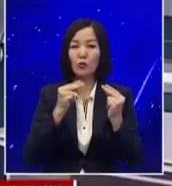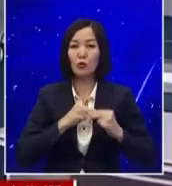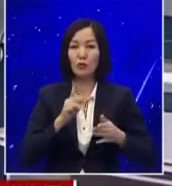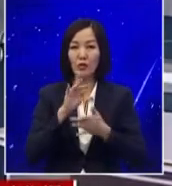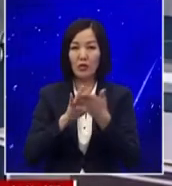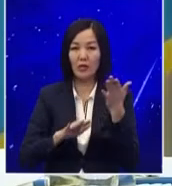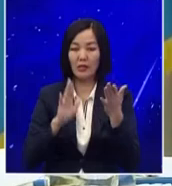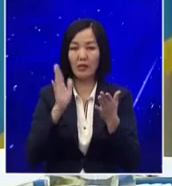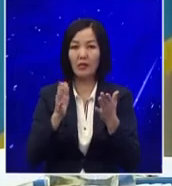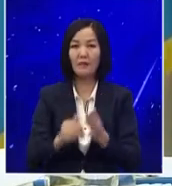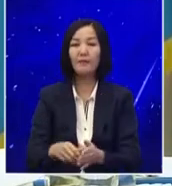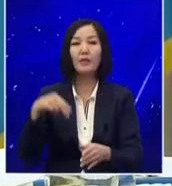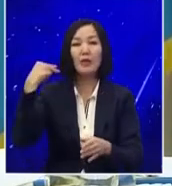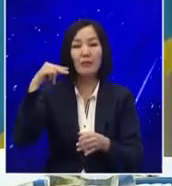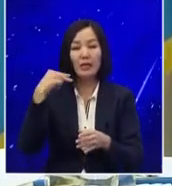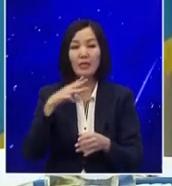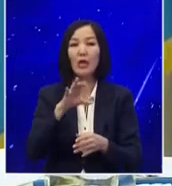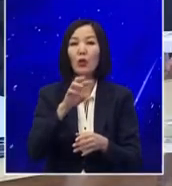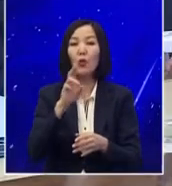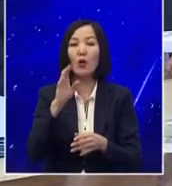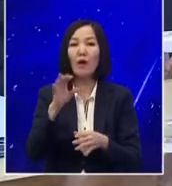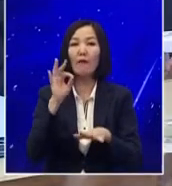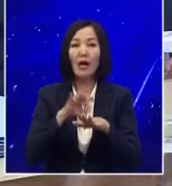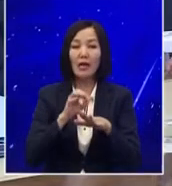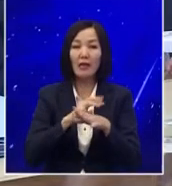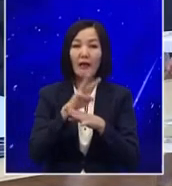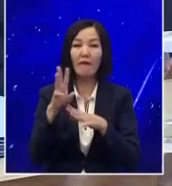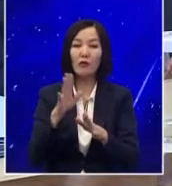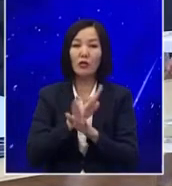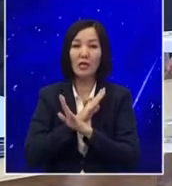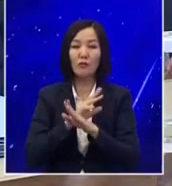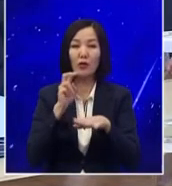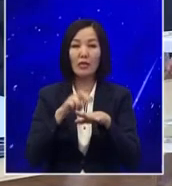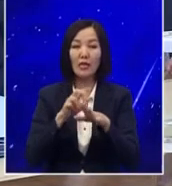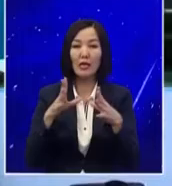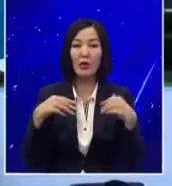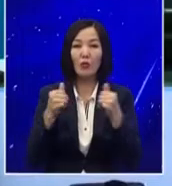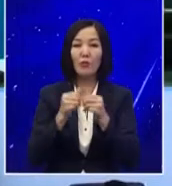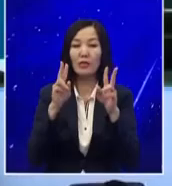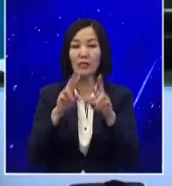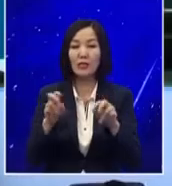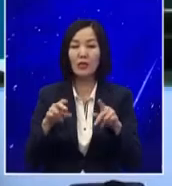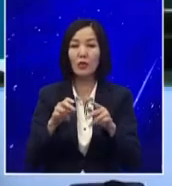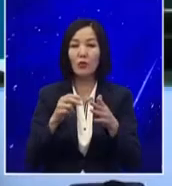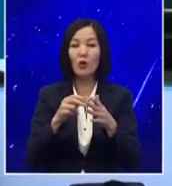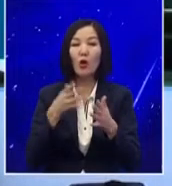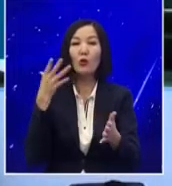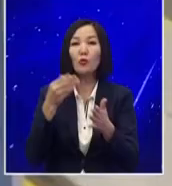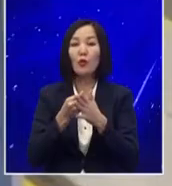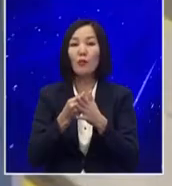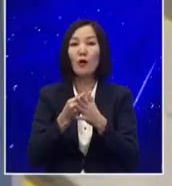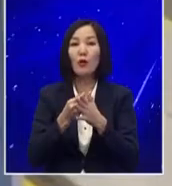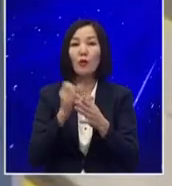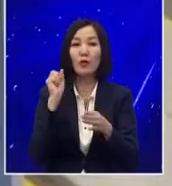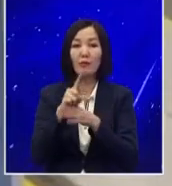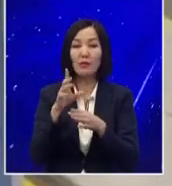атап өткім келеді. Президент Қасым Жомарт Тоқаев коронавирустан қайтыс болған дәрігердің отбасына тексеру жүргізілместен төлемақы берілсін деген